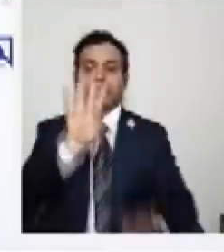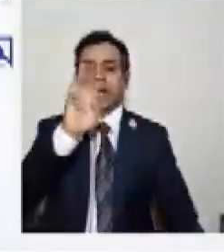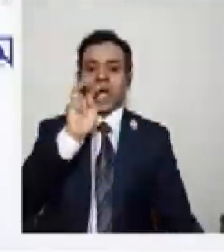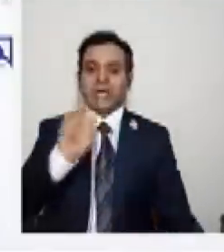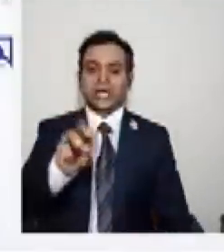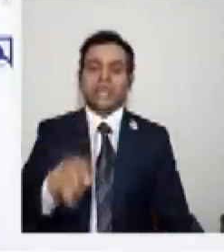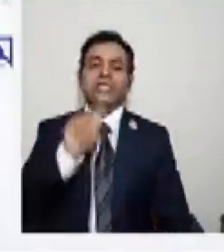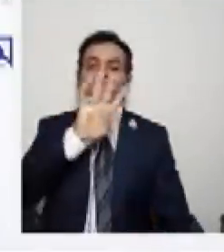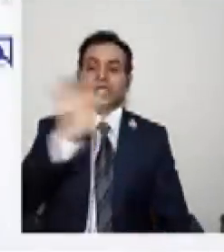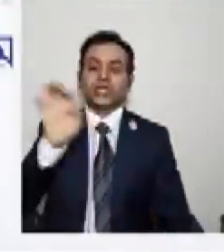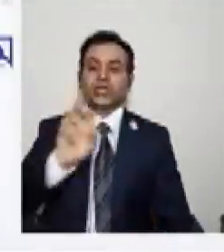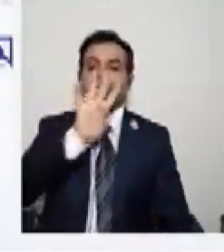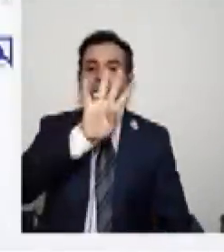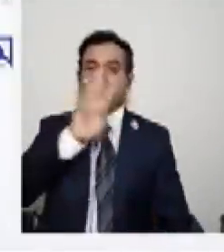জন।